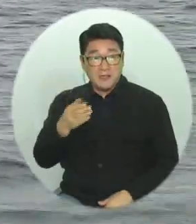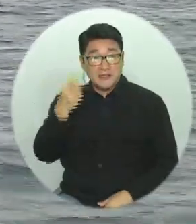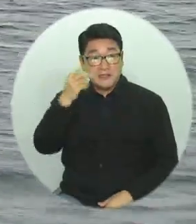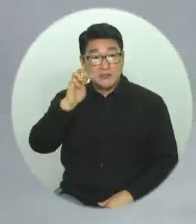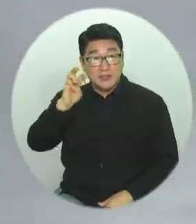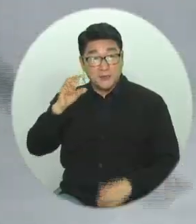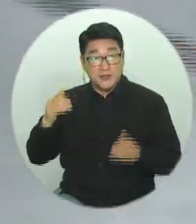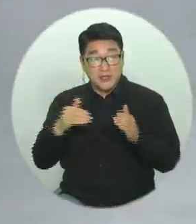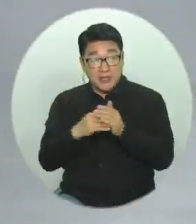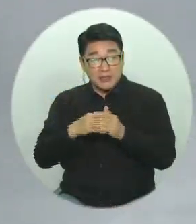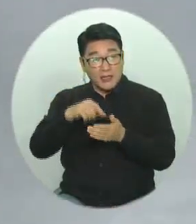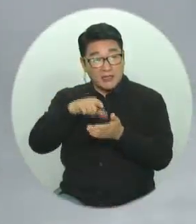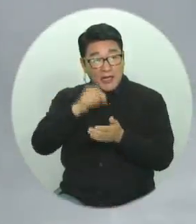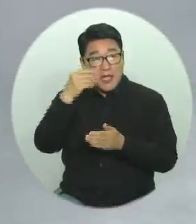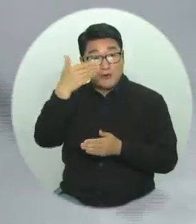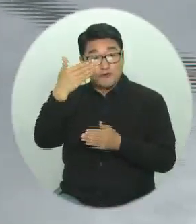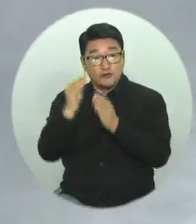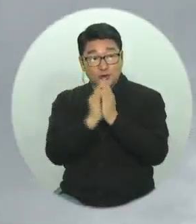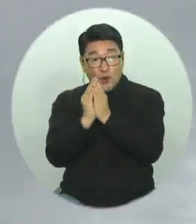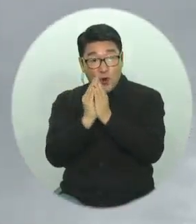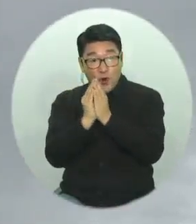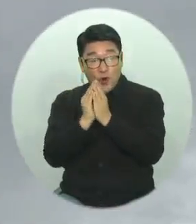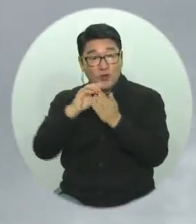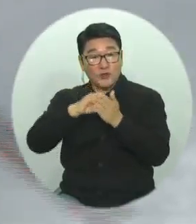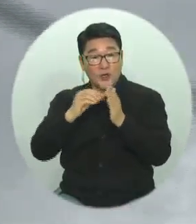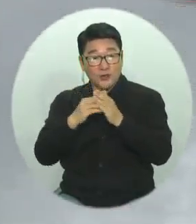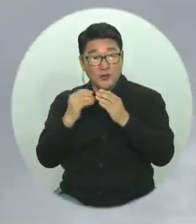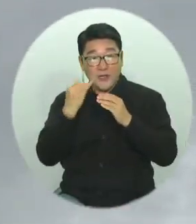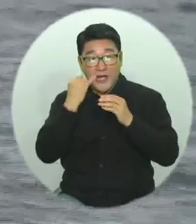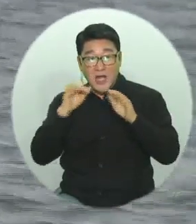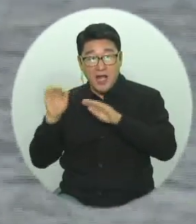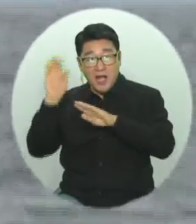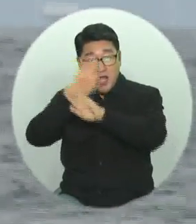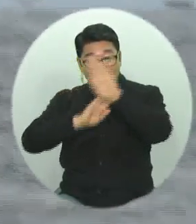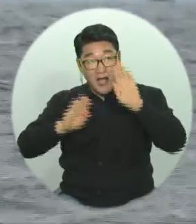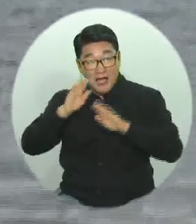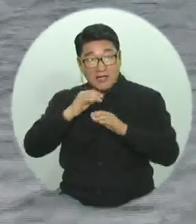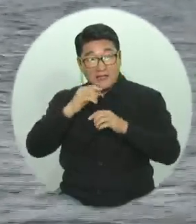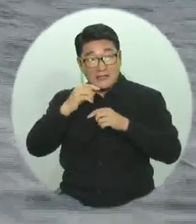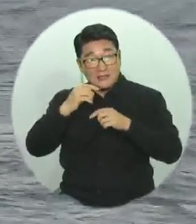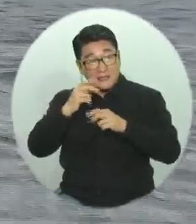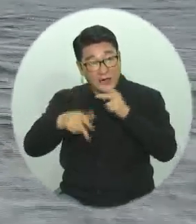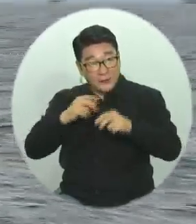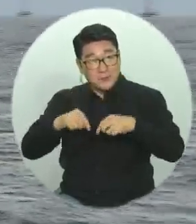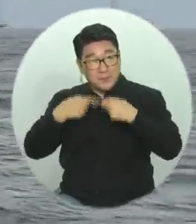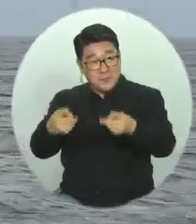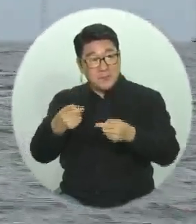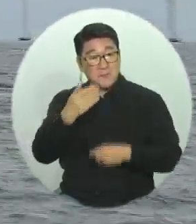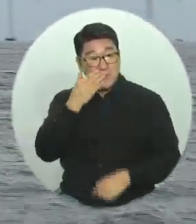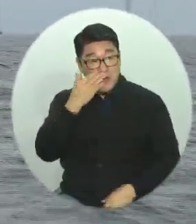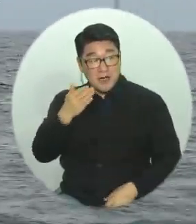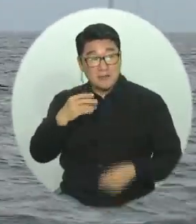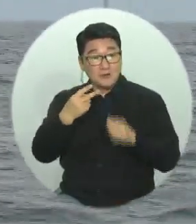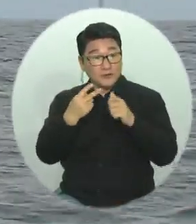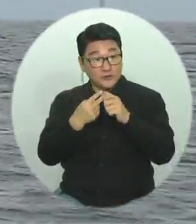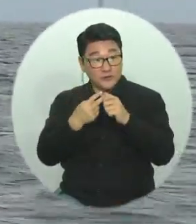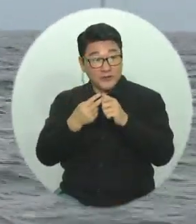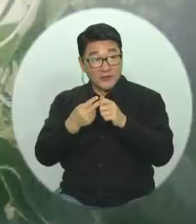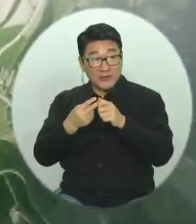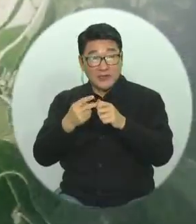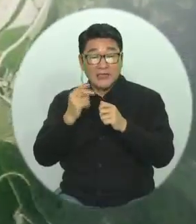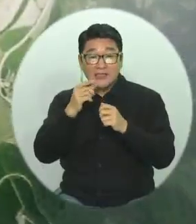2030년까지 약 9조원 규모의 해상 폭력 사업에 참여할 수 있을 것으로 보입니다 두 번째로는 현행법상